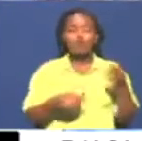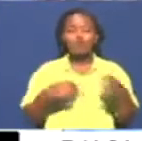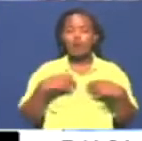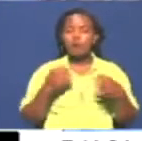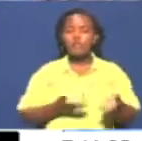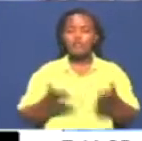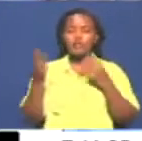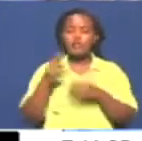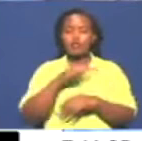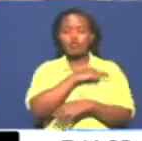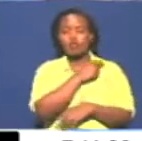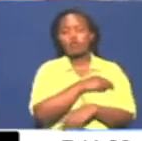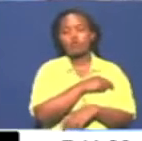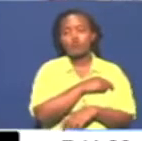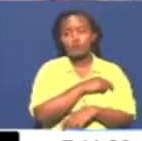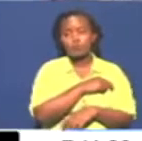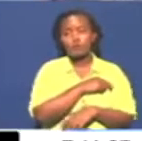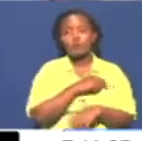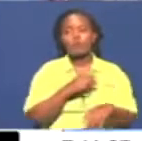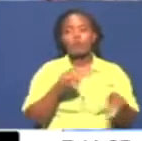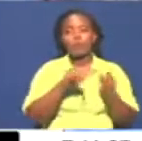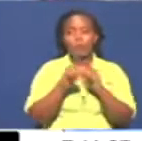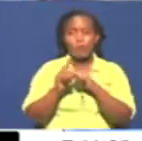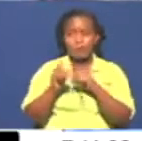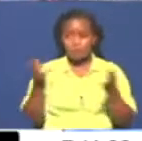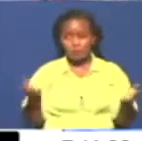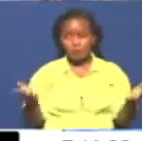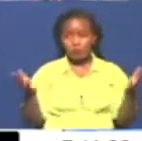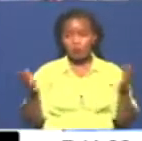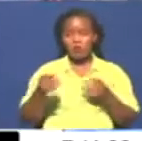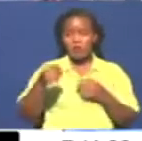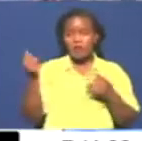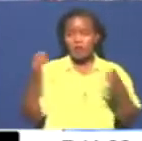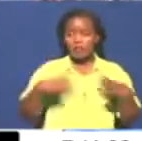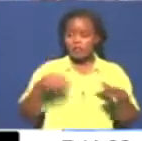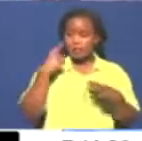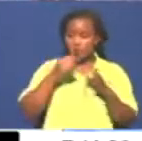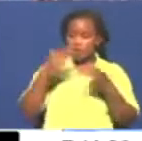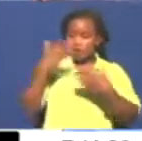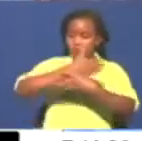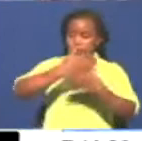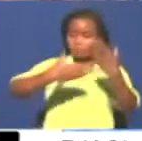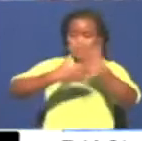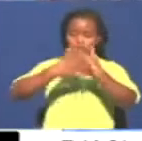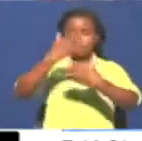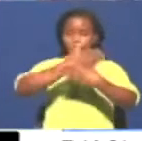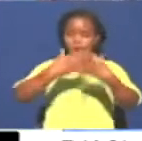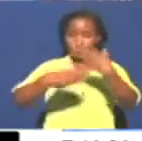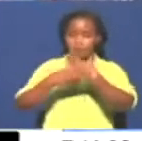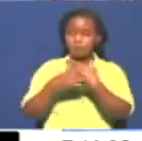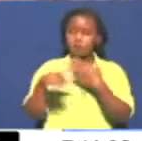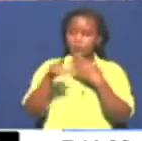hivyo wote wako. Alafu kuna wale ambao walikuwa kwa construction site ambao tumeelezwa kwamba